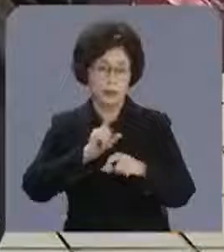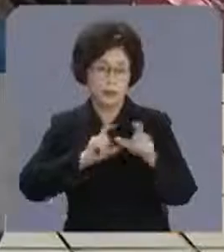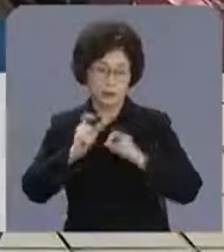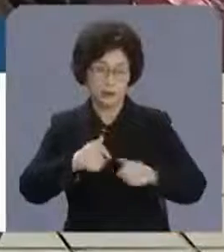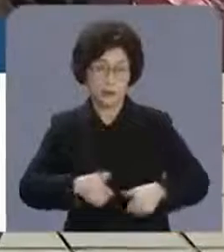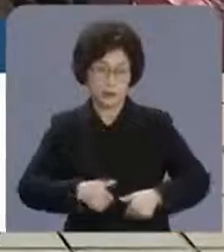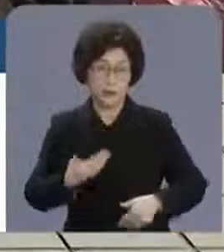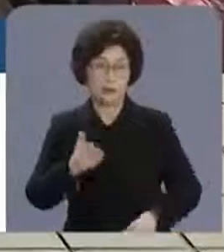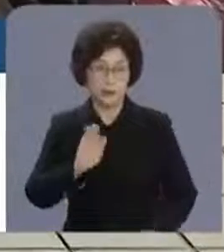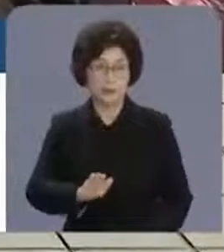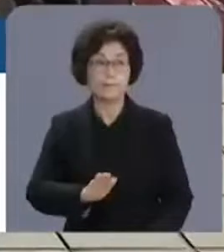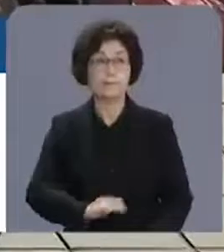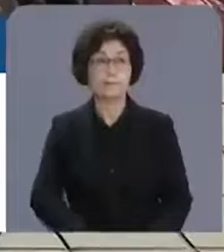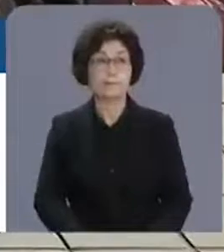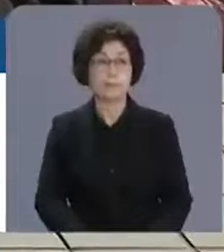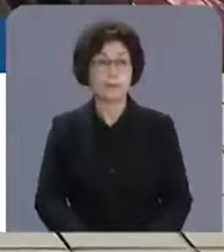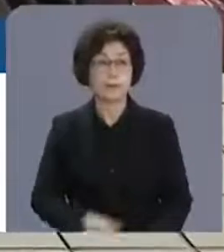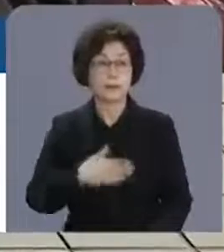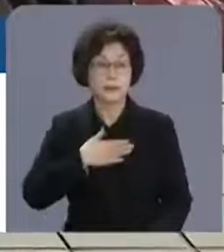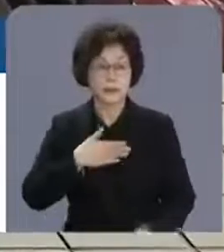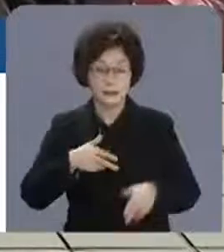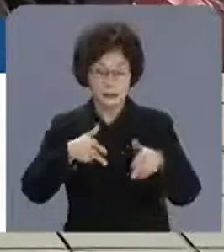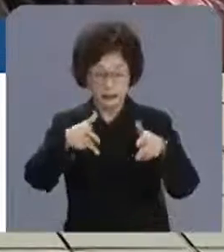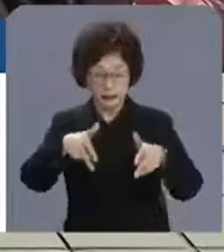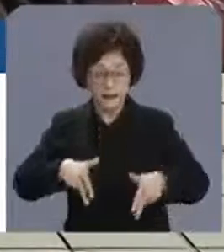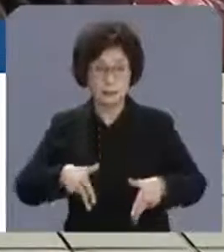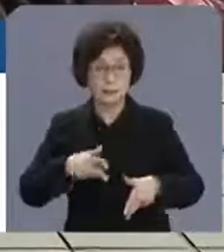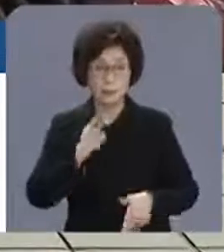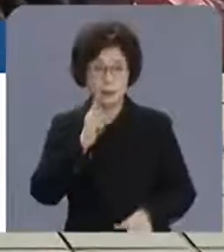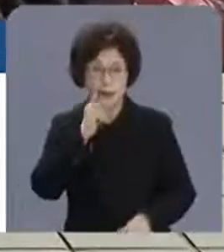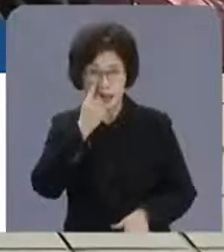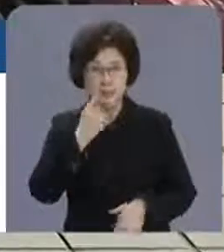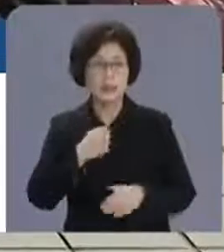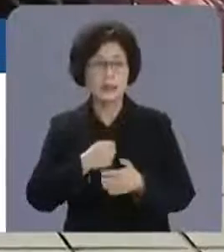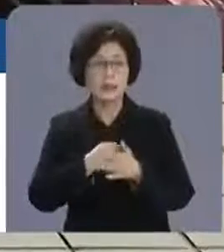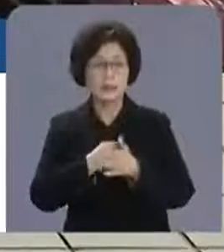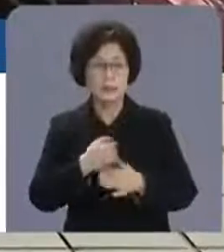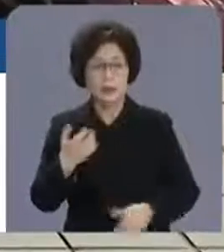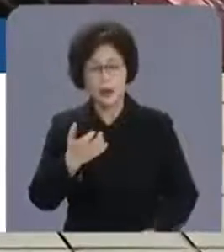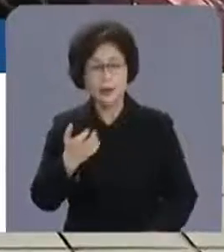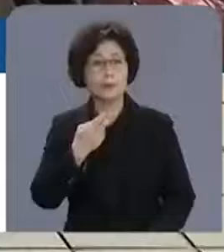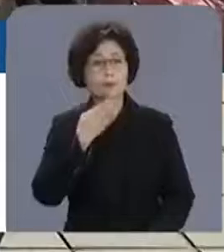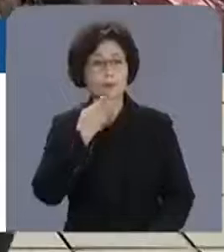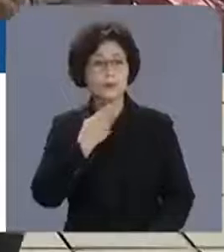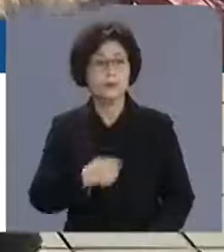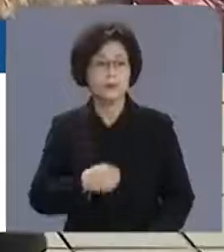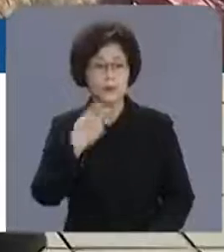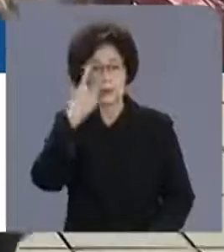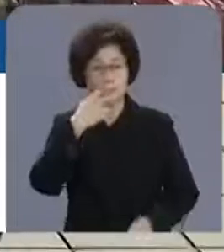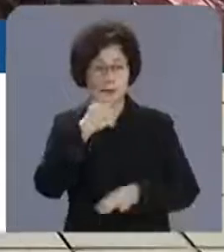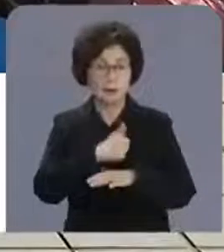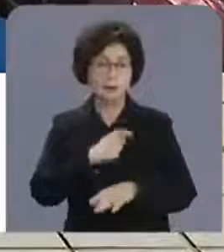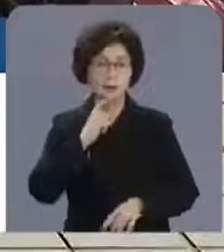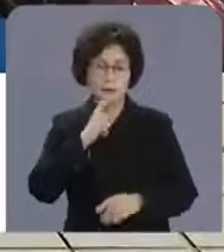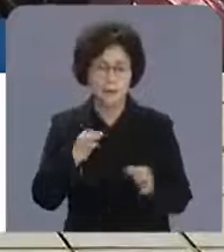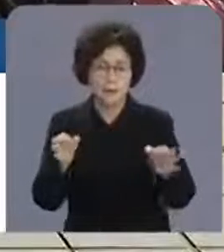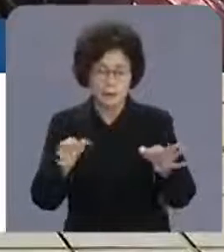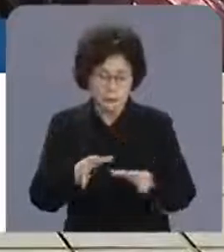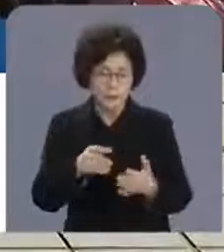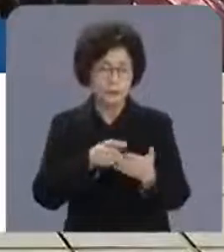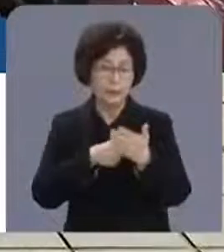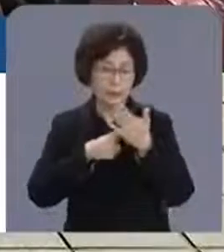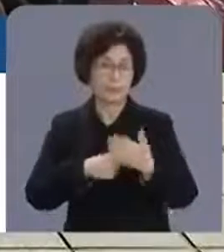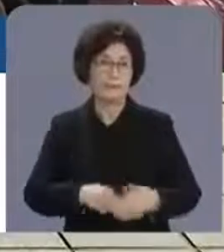걸리긴 하는데요. 제가 직접 이렇게 하니까 아프진 않은 것 같아요. 검사 결과가 10분 만에